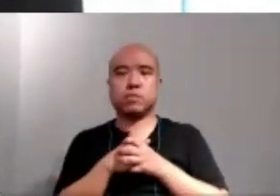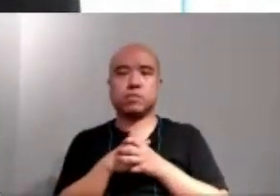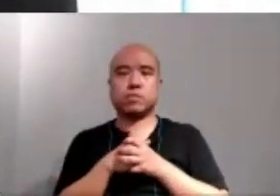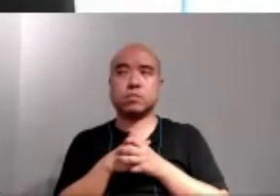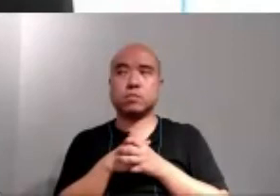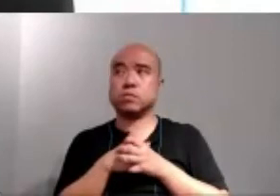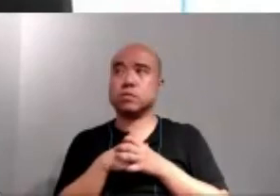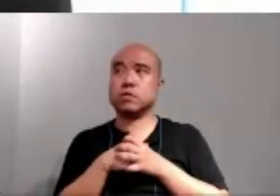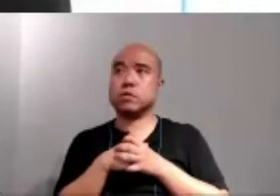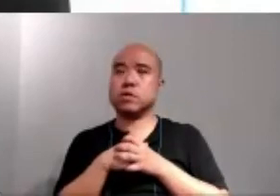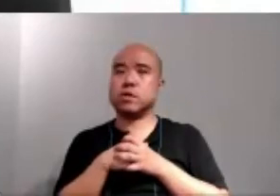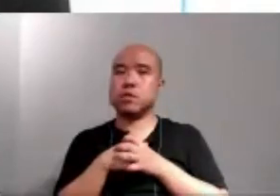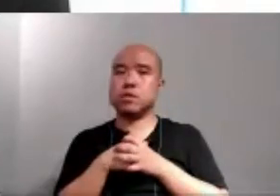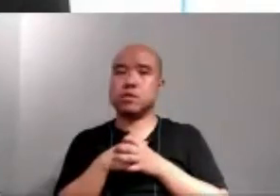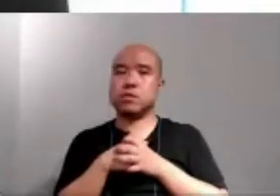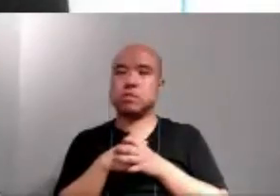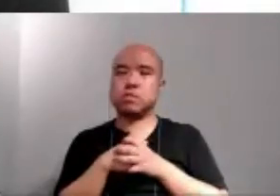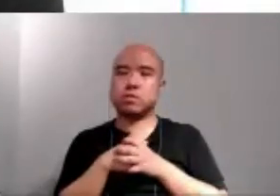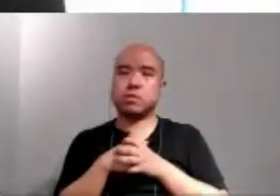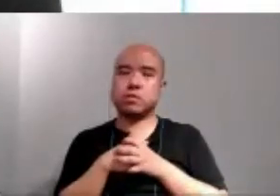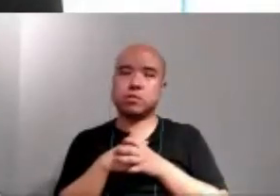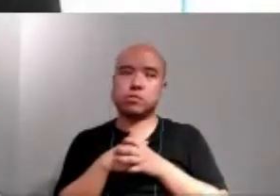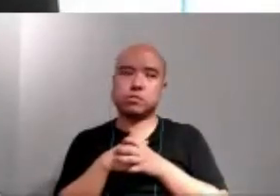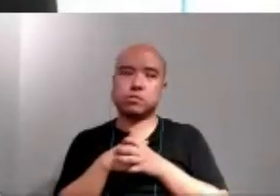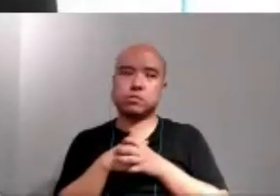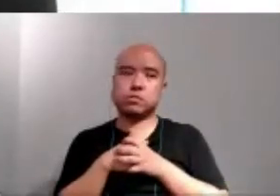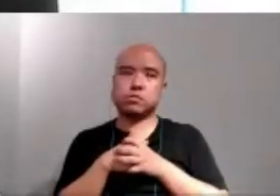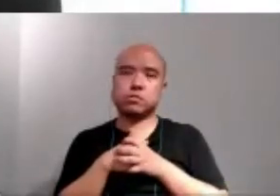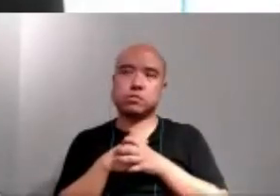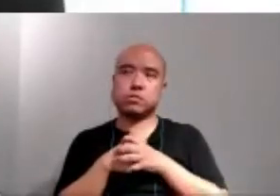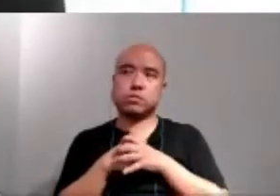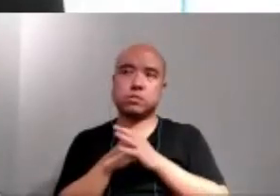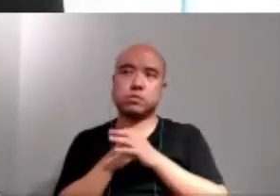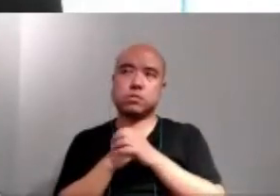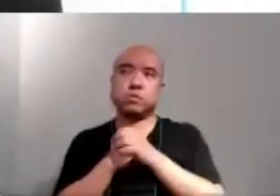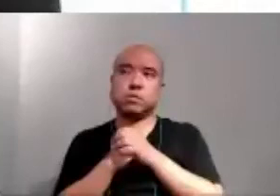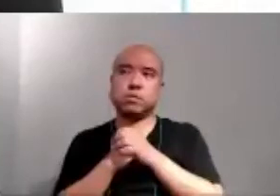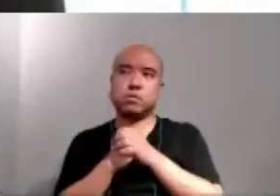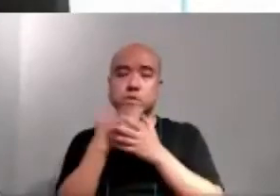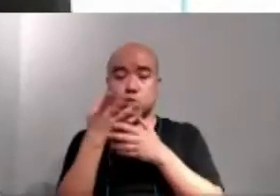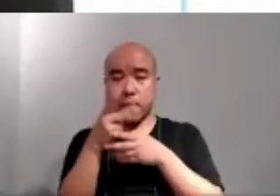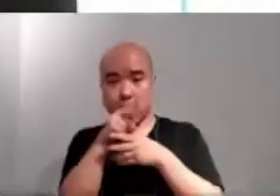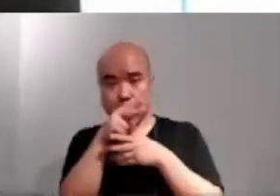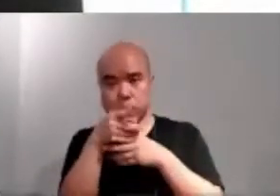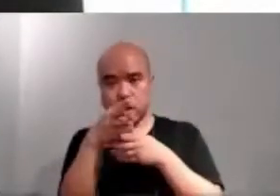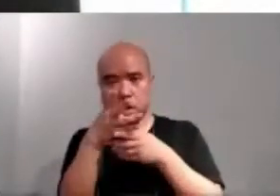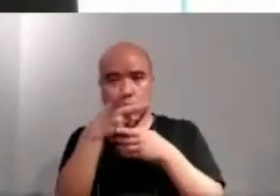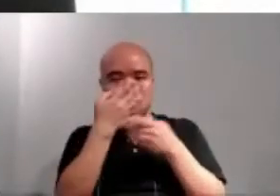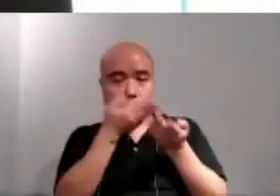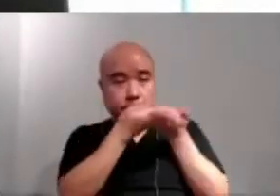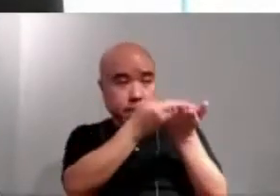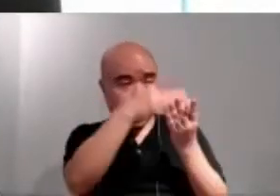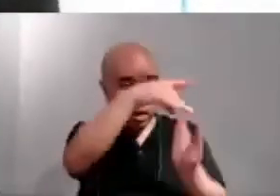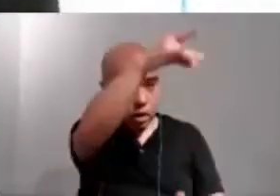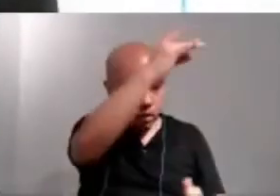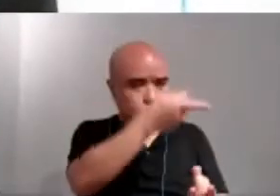我哋亦都会喺客人收菜之前的一个月呢，就给一份表格他们填写他们来这一个月想买什